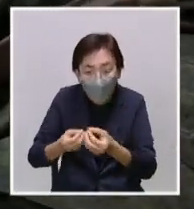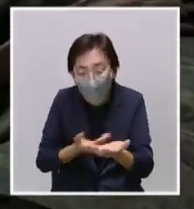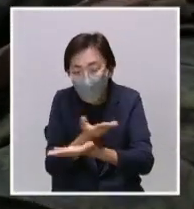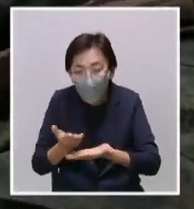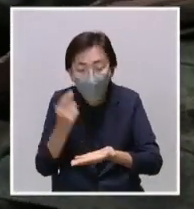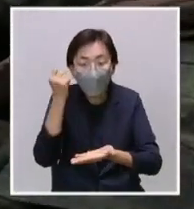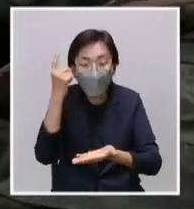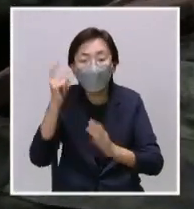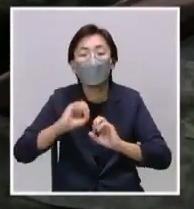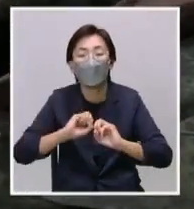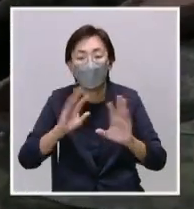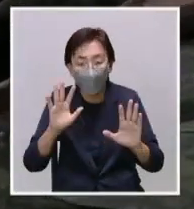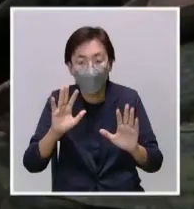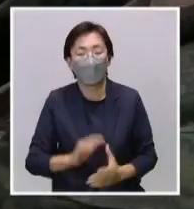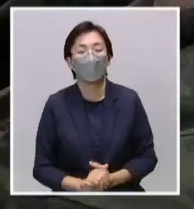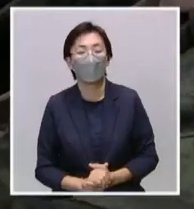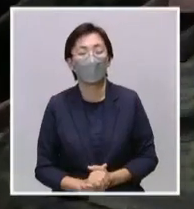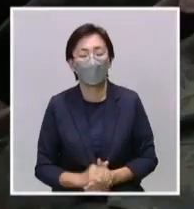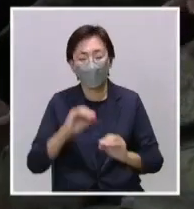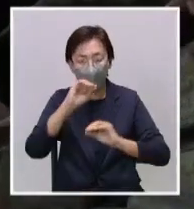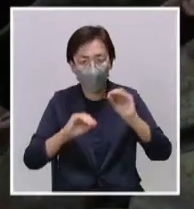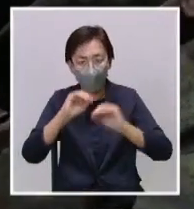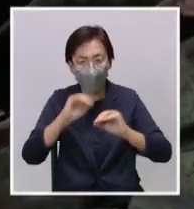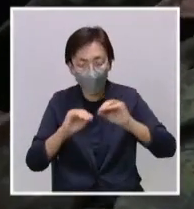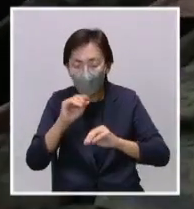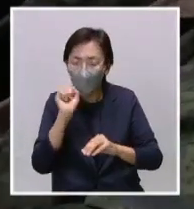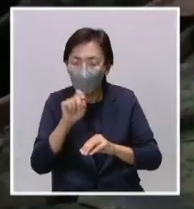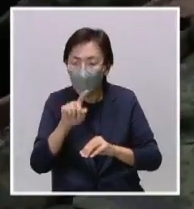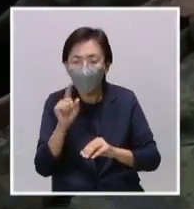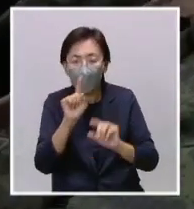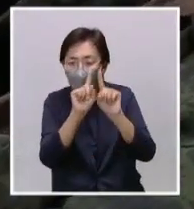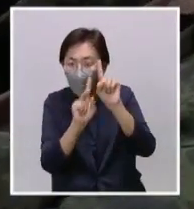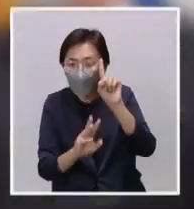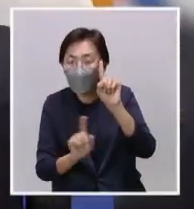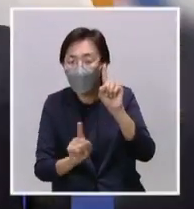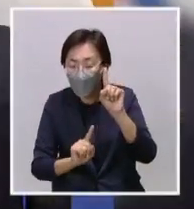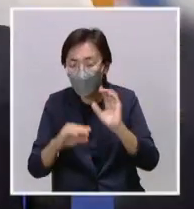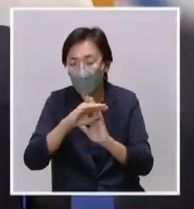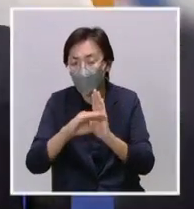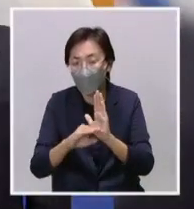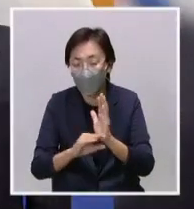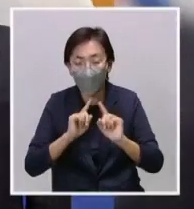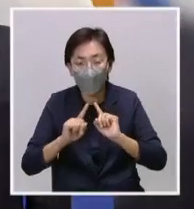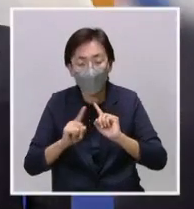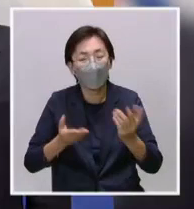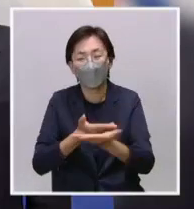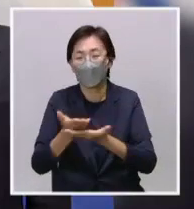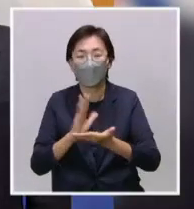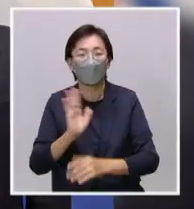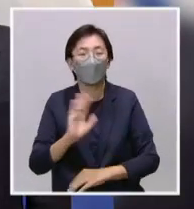ซึ่งกันและกันที่ดีขึ้นรวมทั้งจัดลำดับความสำคัญของกันและกันแต่มันไม่ใช่สิ่งที่เราจะเรียกว่าการเจรจา